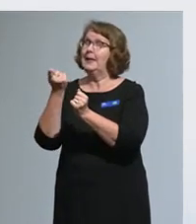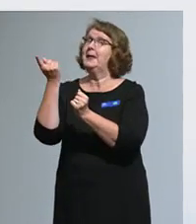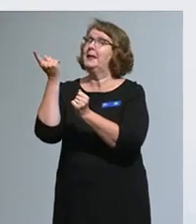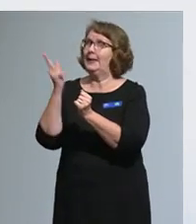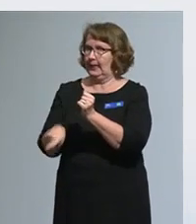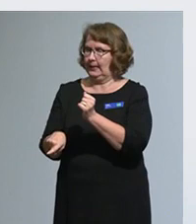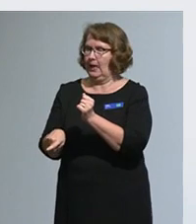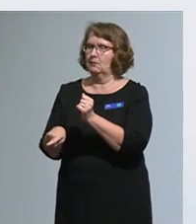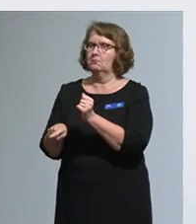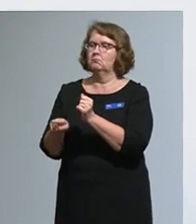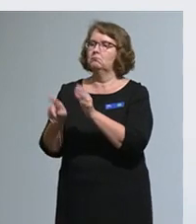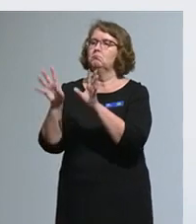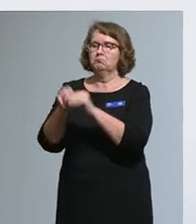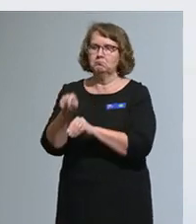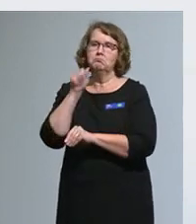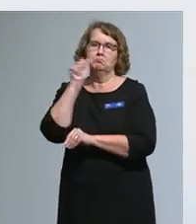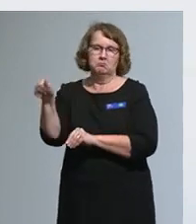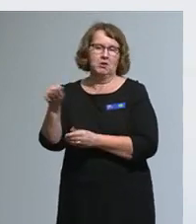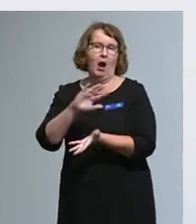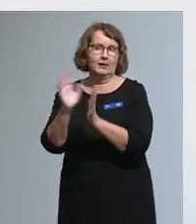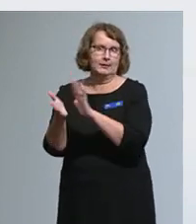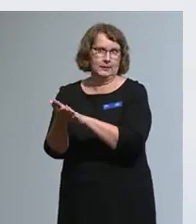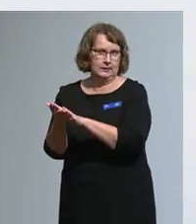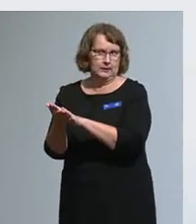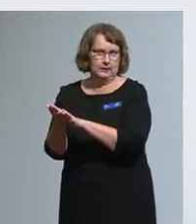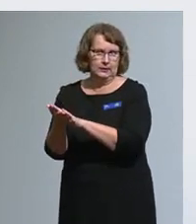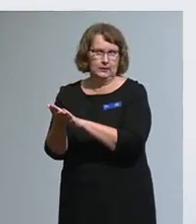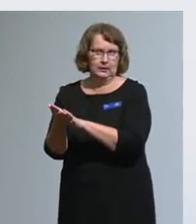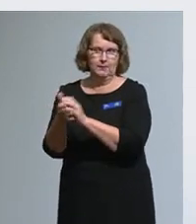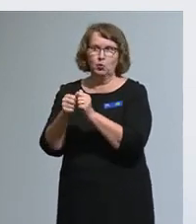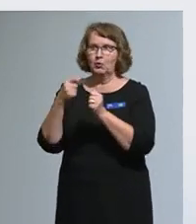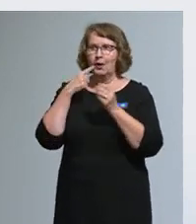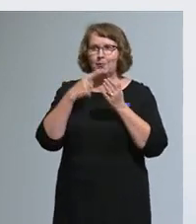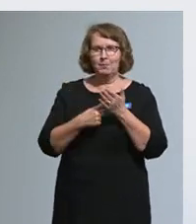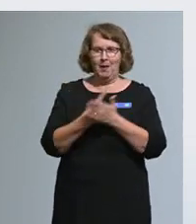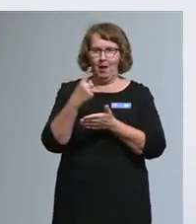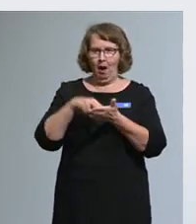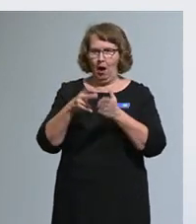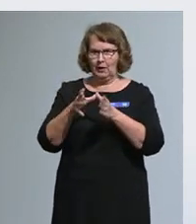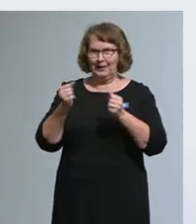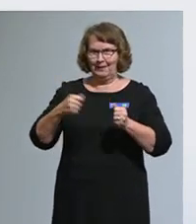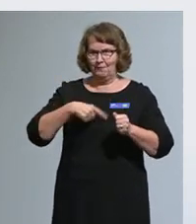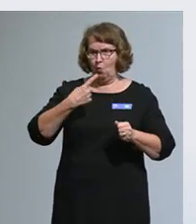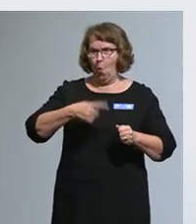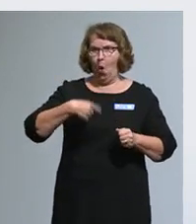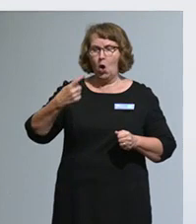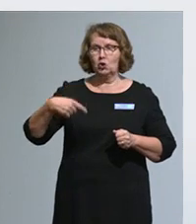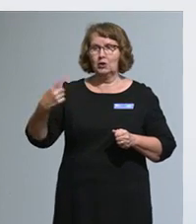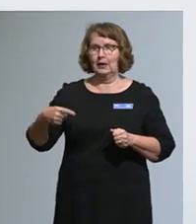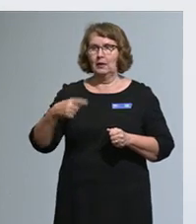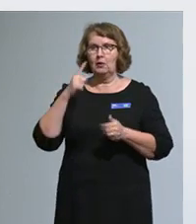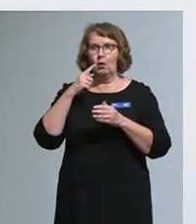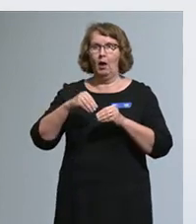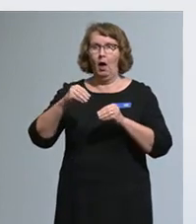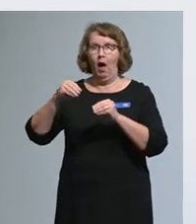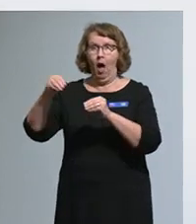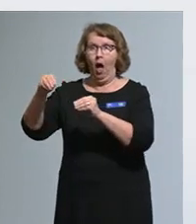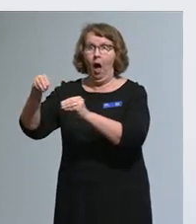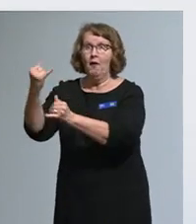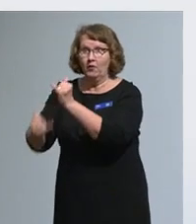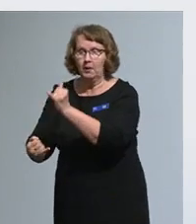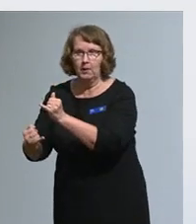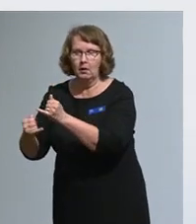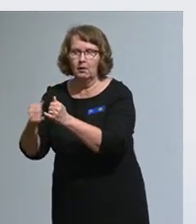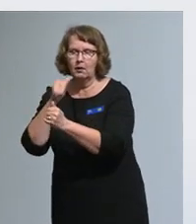Mutta tietenkin, jotta kun on esimerkiksi vuosien hankkeita, niin ne ei kasautuisi, niin on järkevää luoda